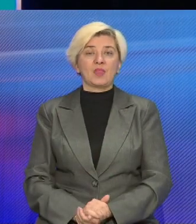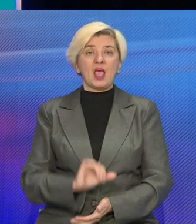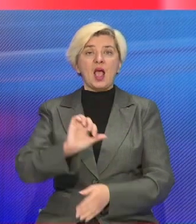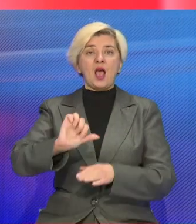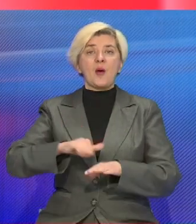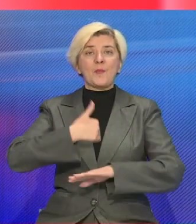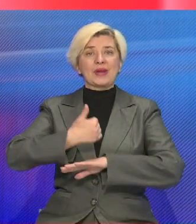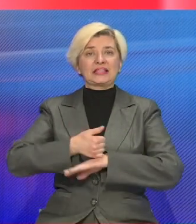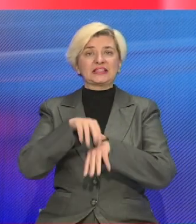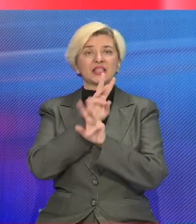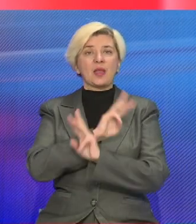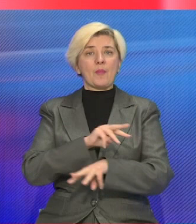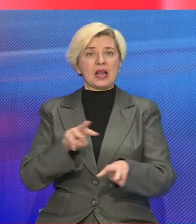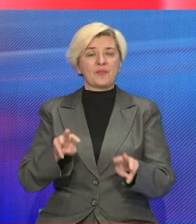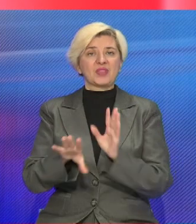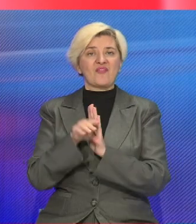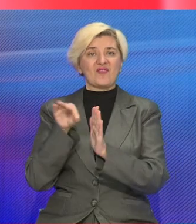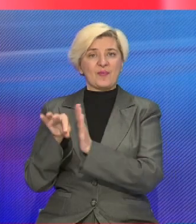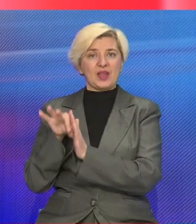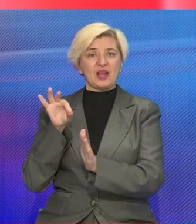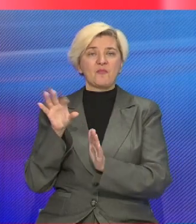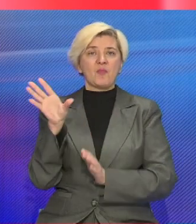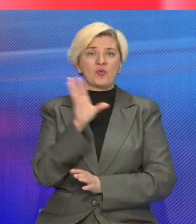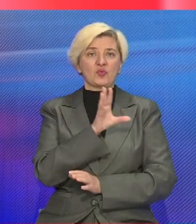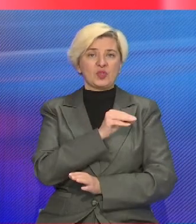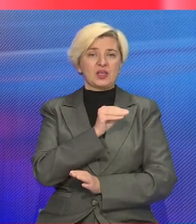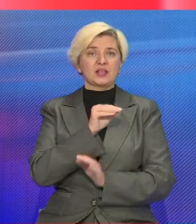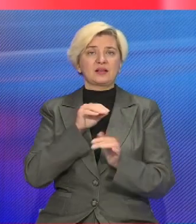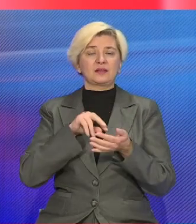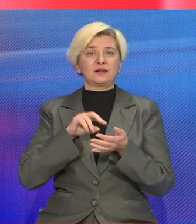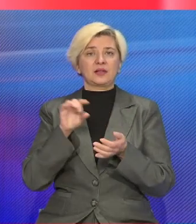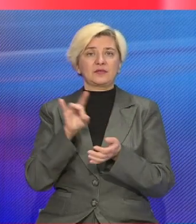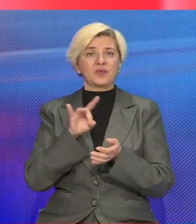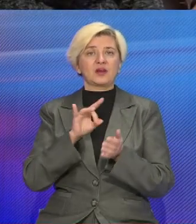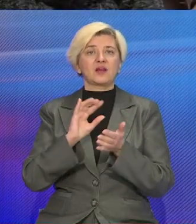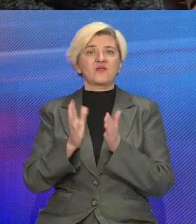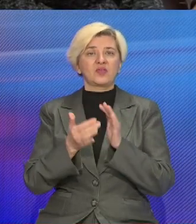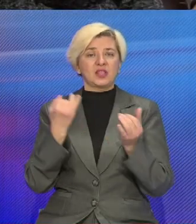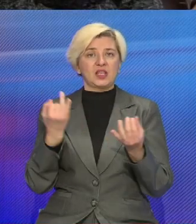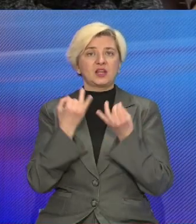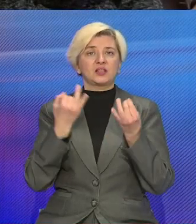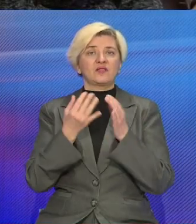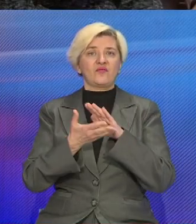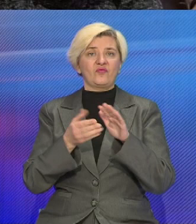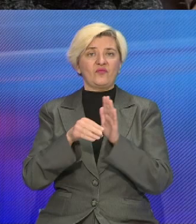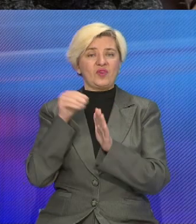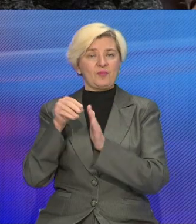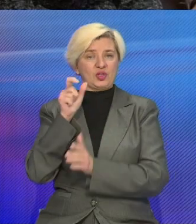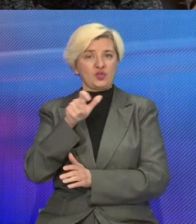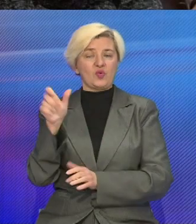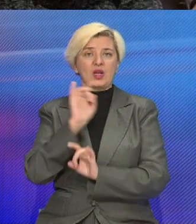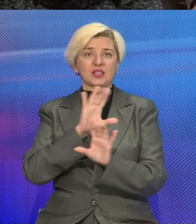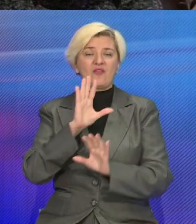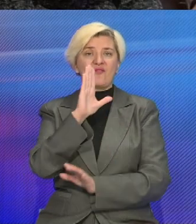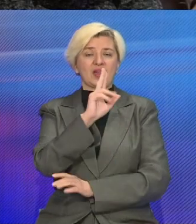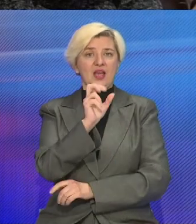Президентські і парламентські вибори по усіх замірах незмінно викликають високий інтерес виборщиків, розказав Володимир Каранік під час зустрічі у